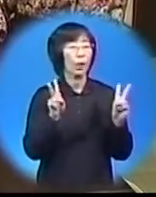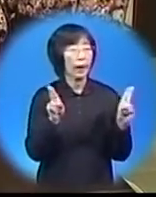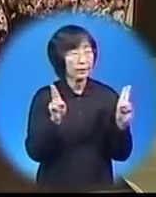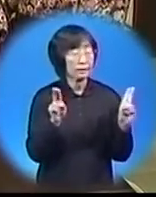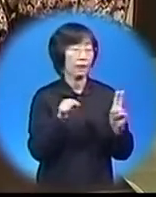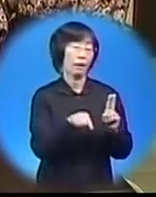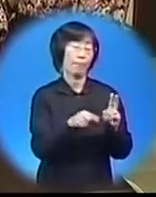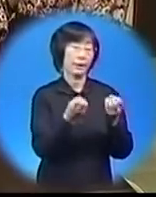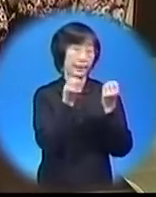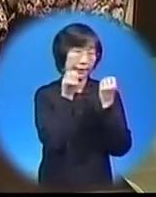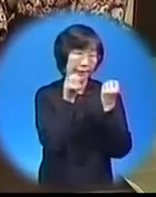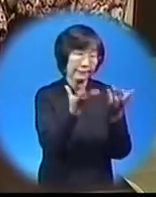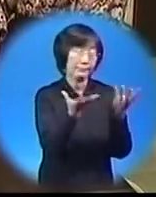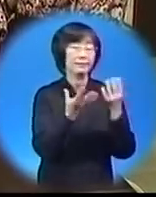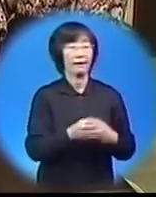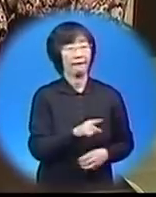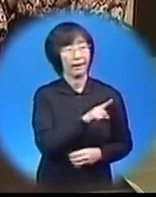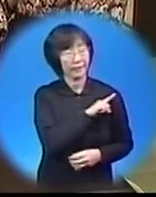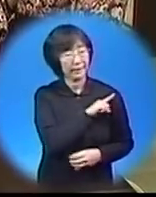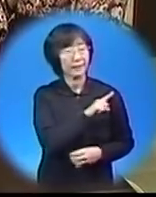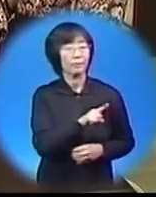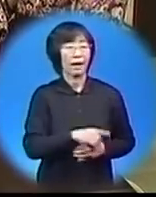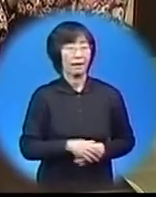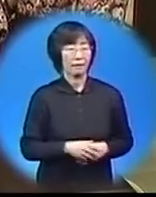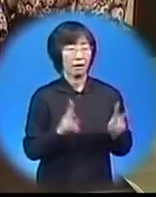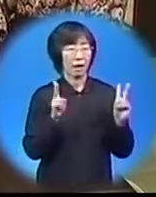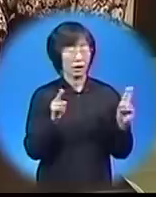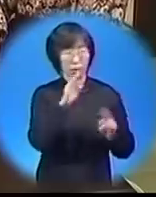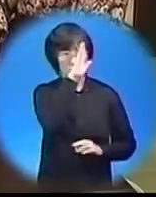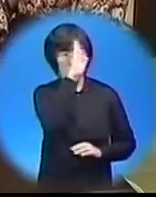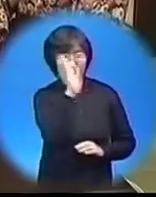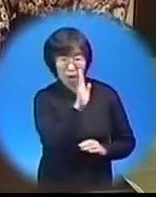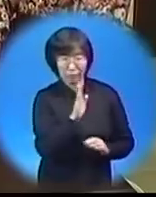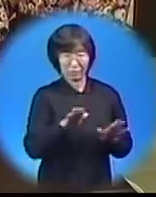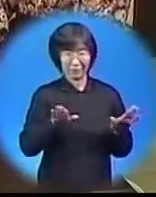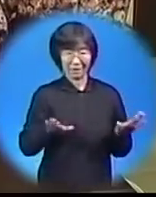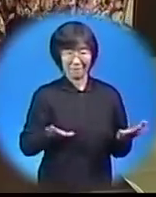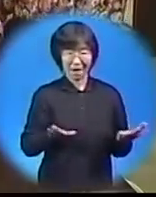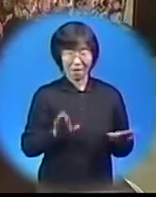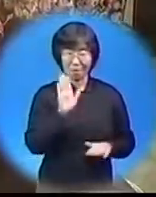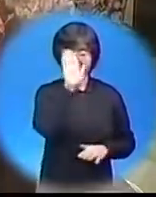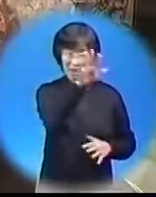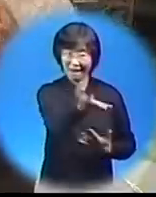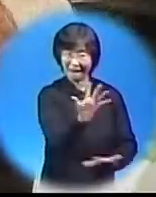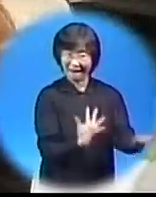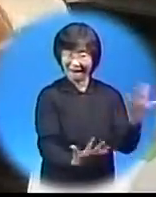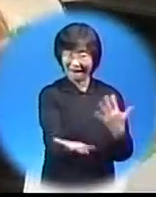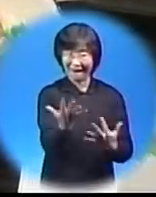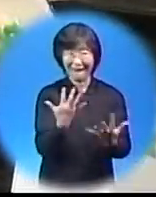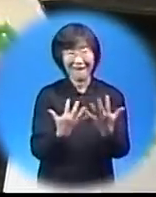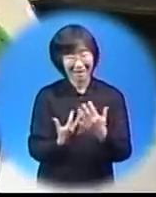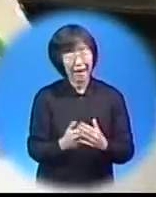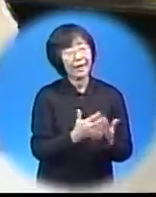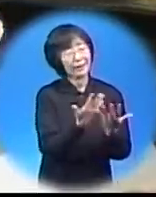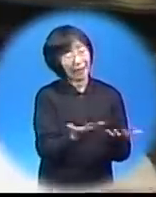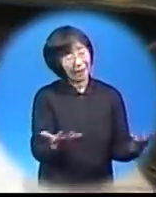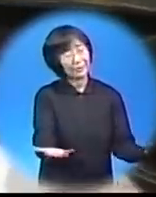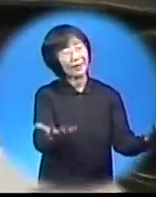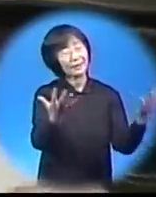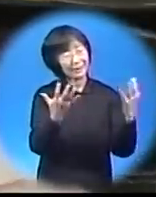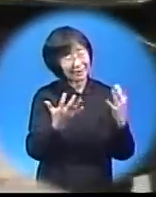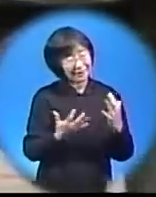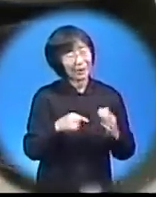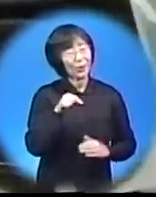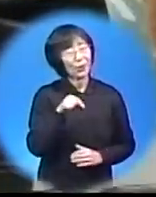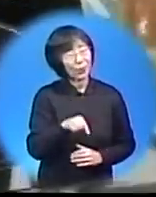う ん、はい、これからね、このカニのもう本格的なシーズンですから、たくさんの方にね、はい、来ていただけるじゃないですか。 はい、はい、もちろんたくさんの方に来ていただ